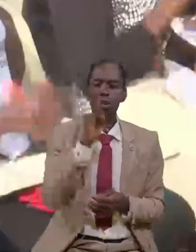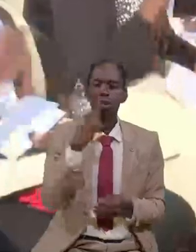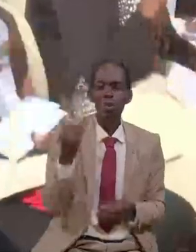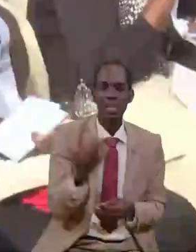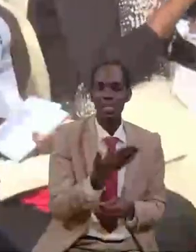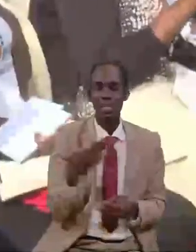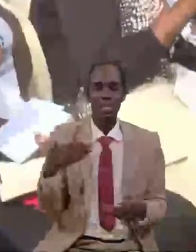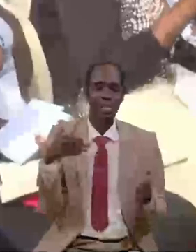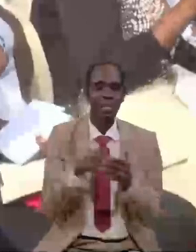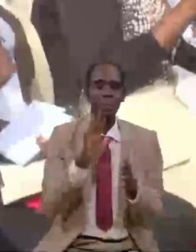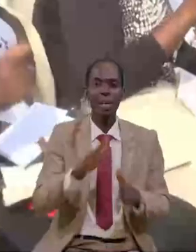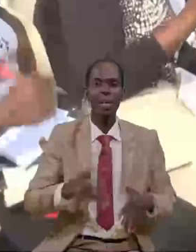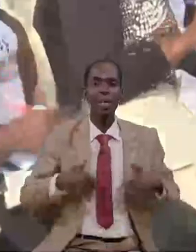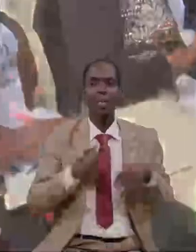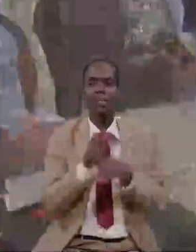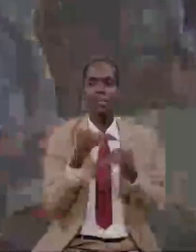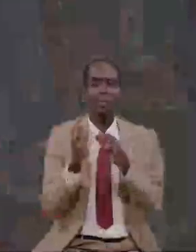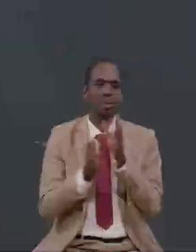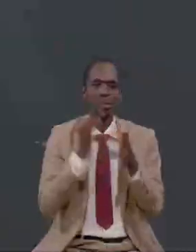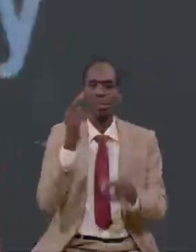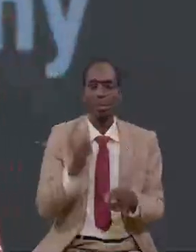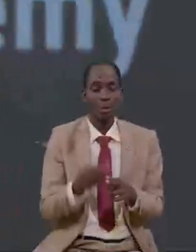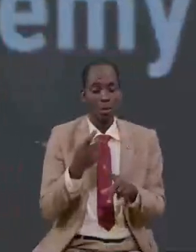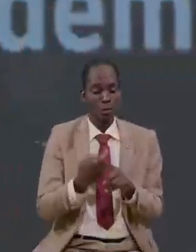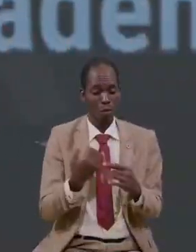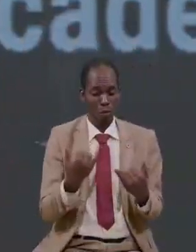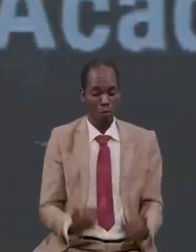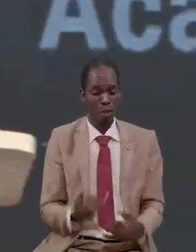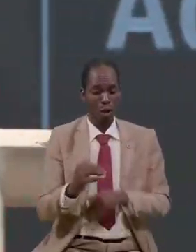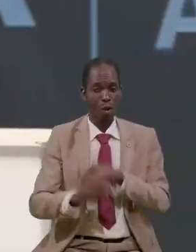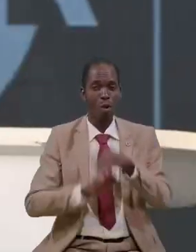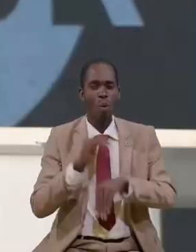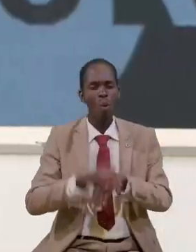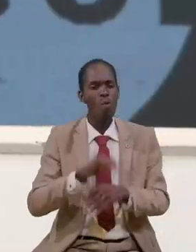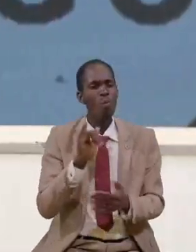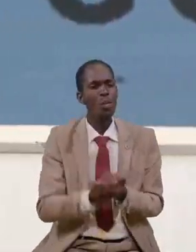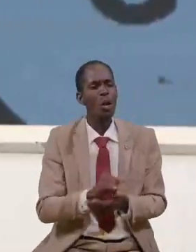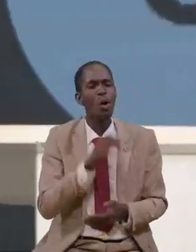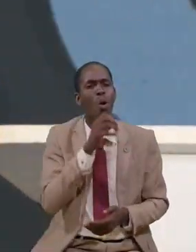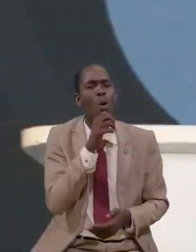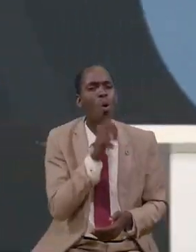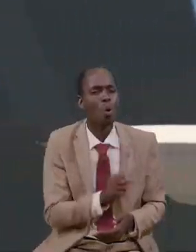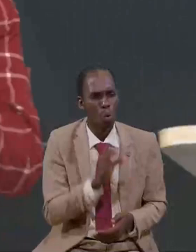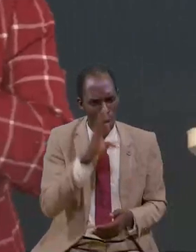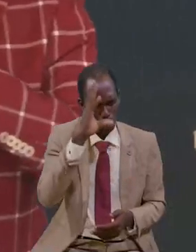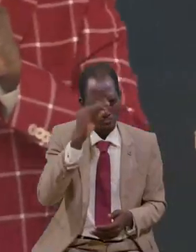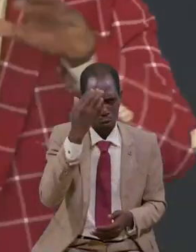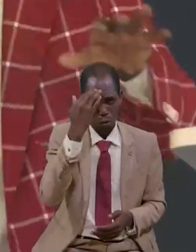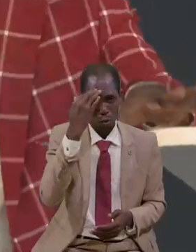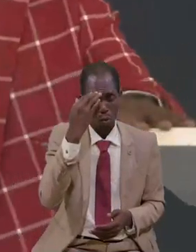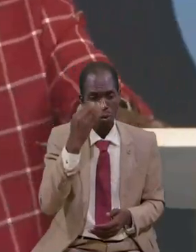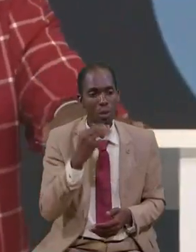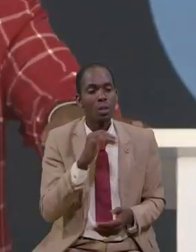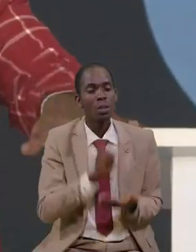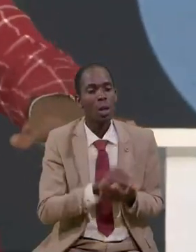vie. À partir d'aujourd'hui, ce vieux, dans ce coin